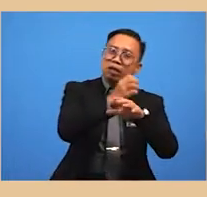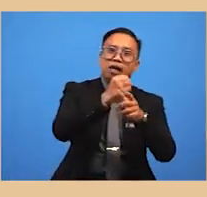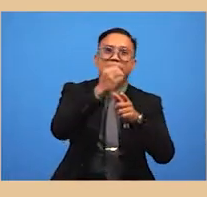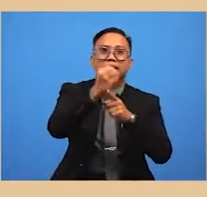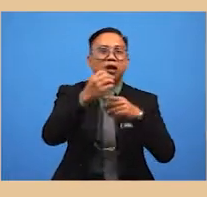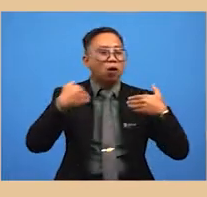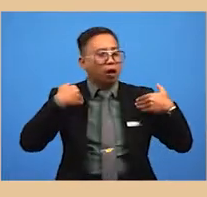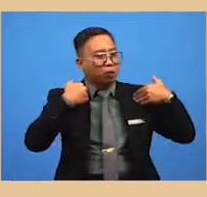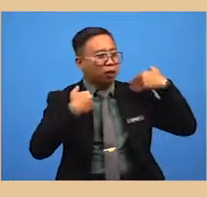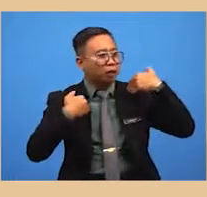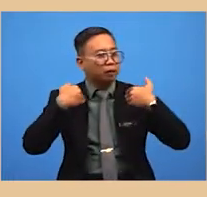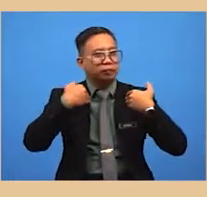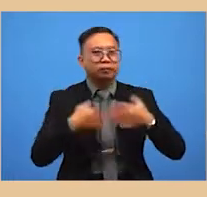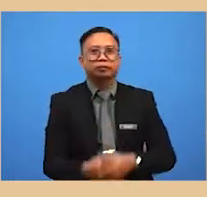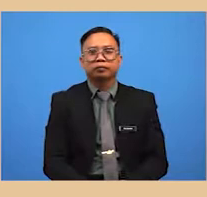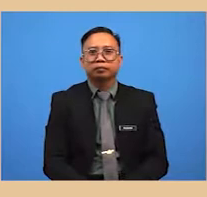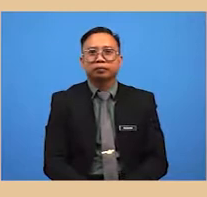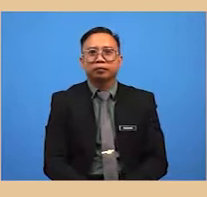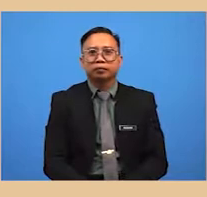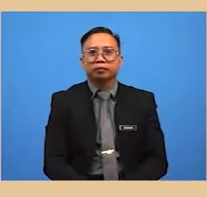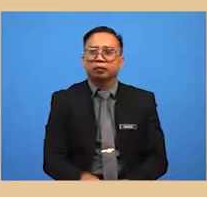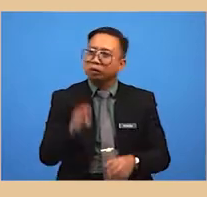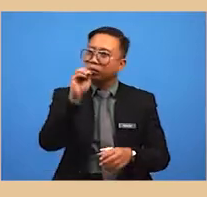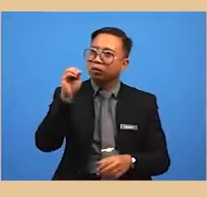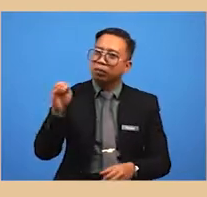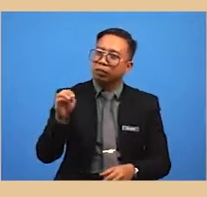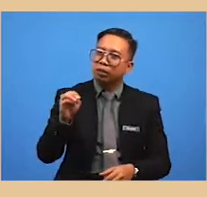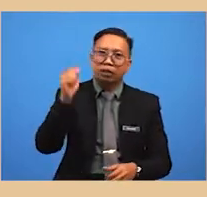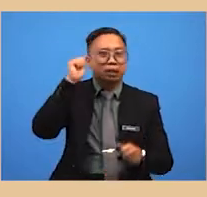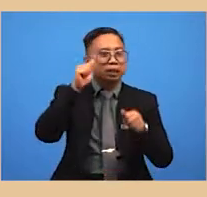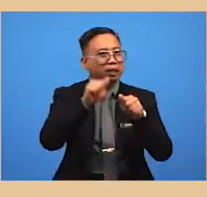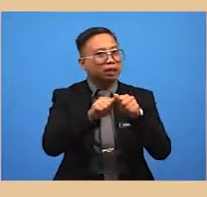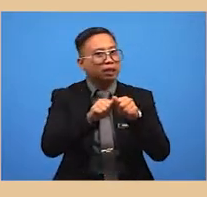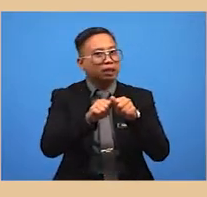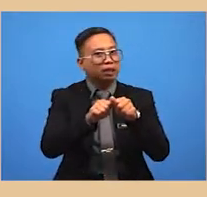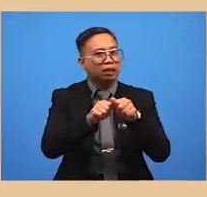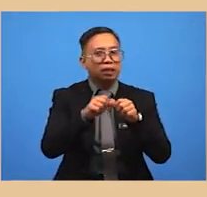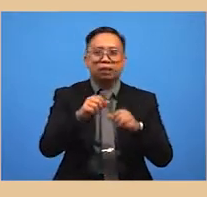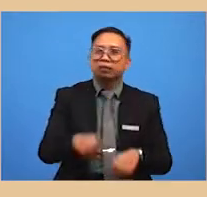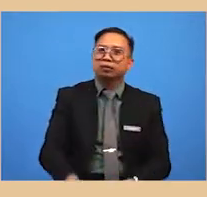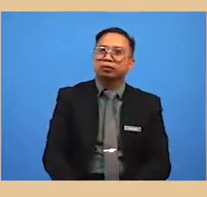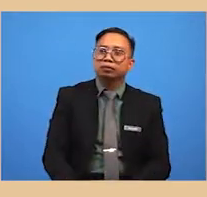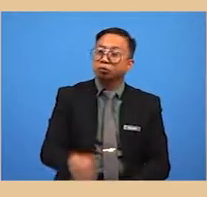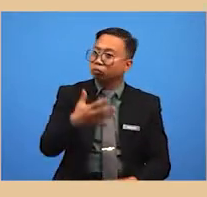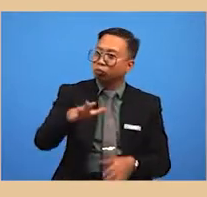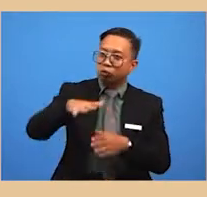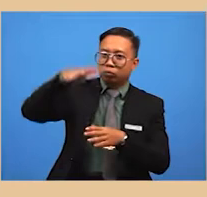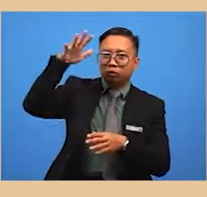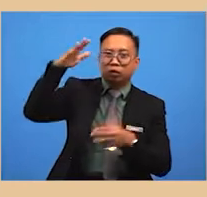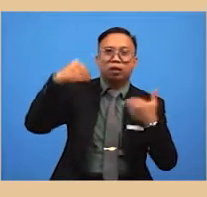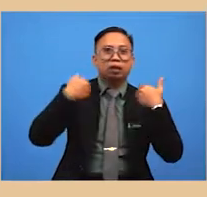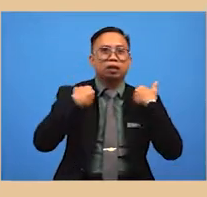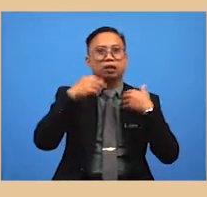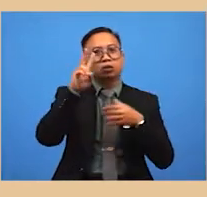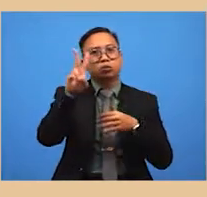haiwan. Masih murid-murid ingat debunga yang matang mengandungi